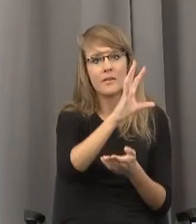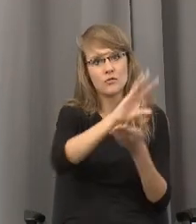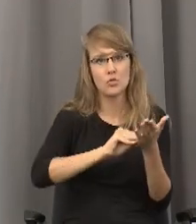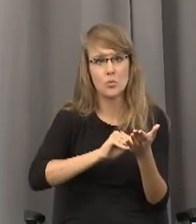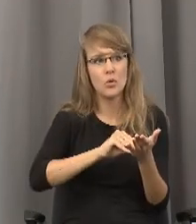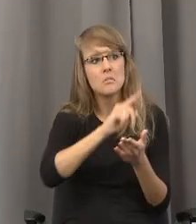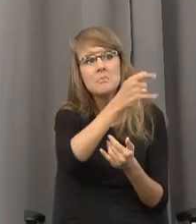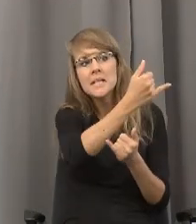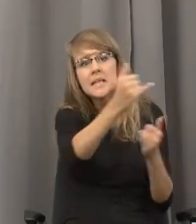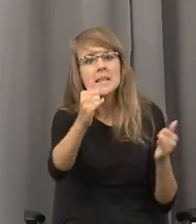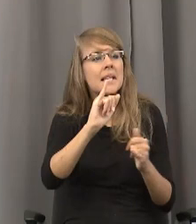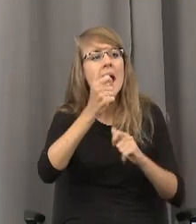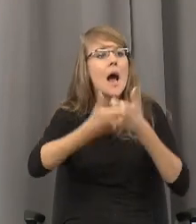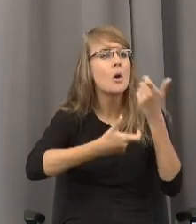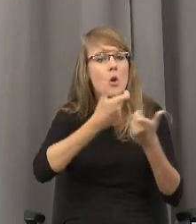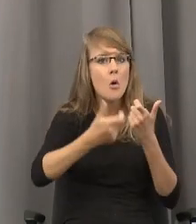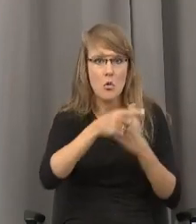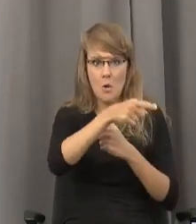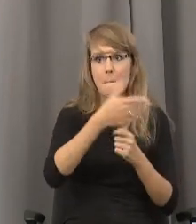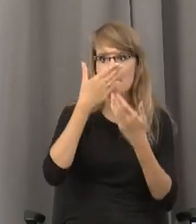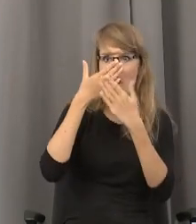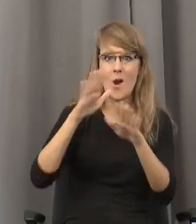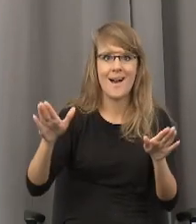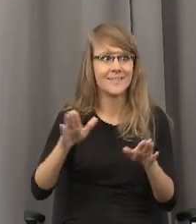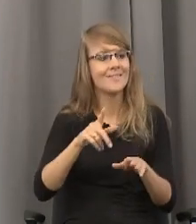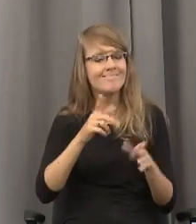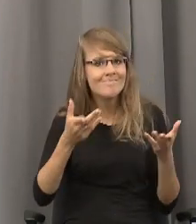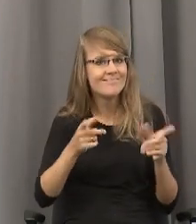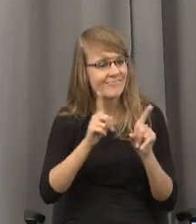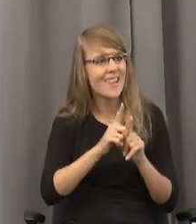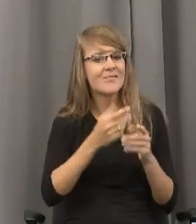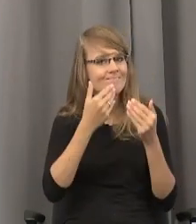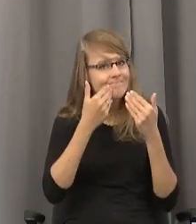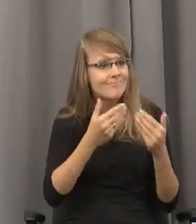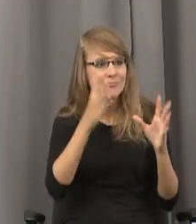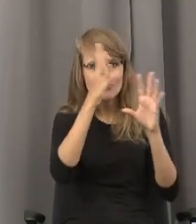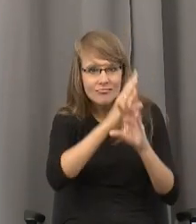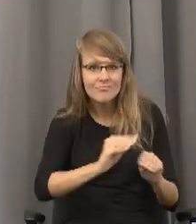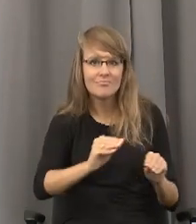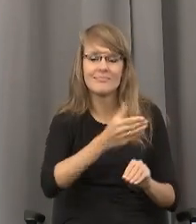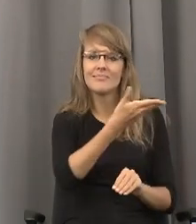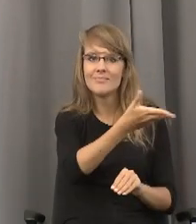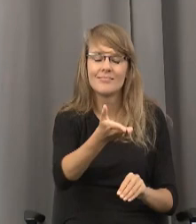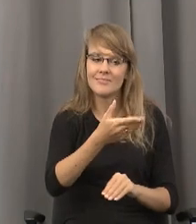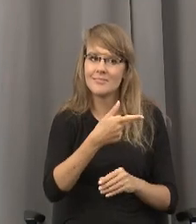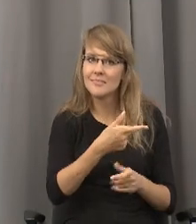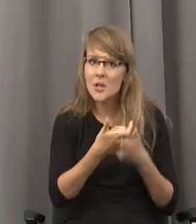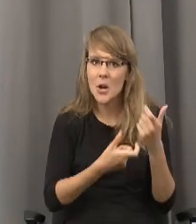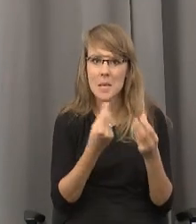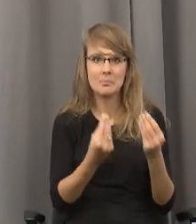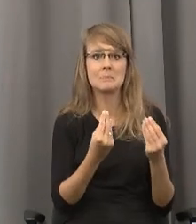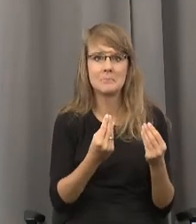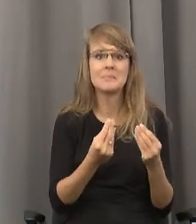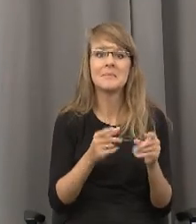inni rozpoznali. Oddać im honor za to, co zrobili i jeszcze ważniejsze, zainspirować